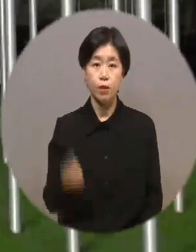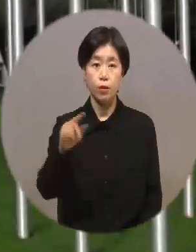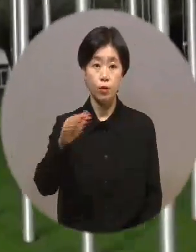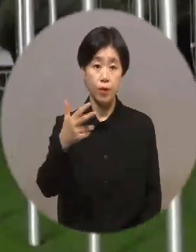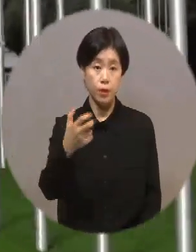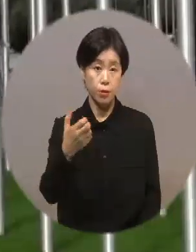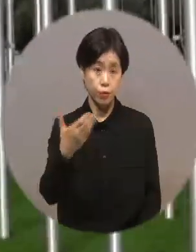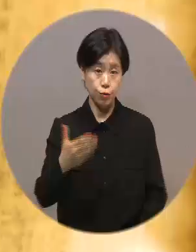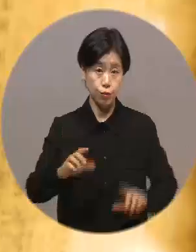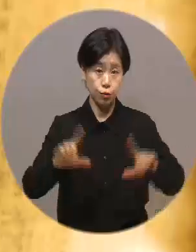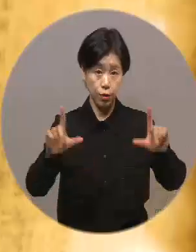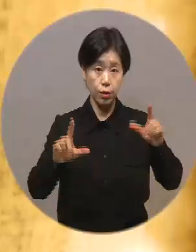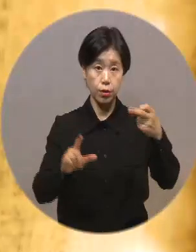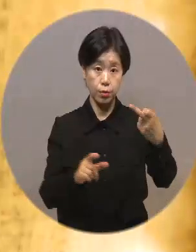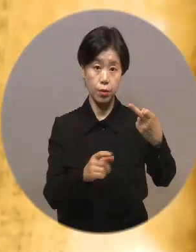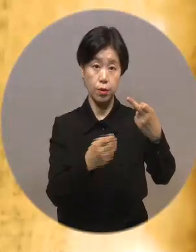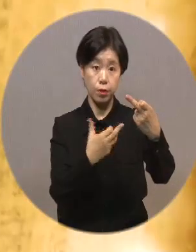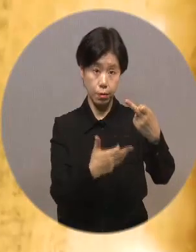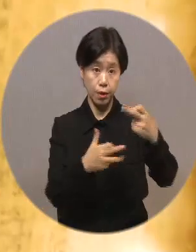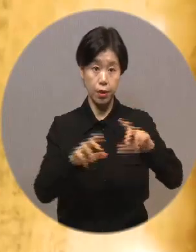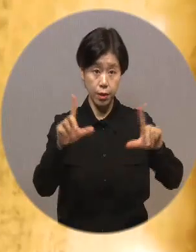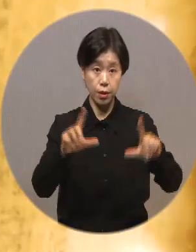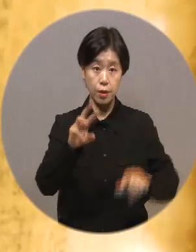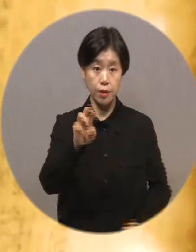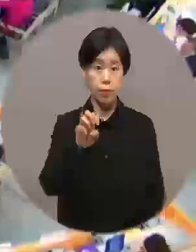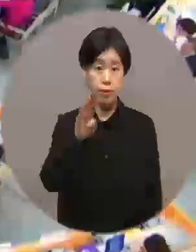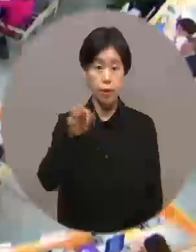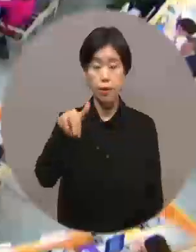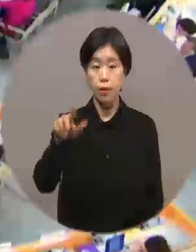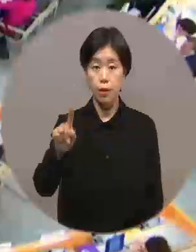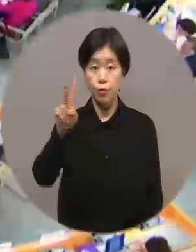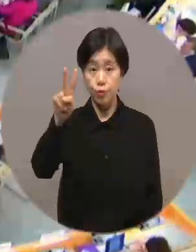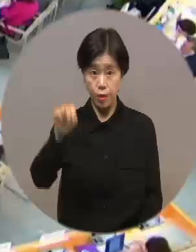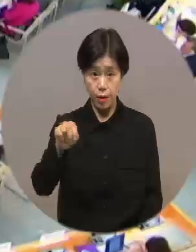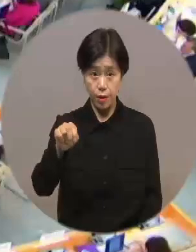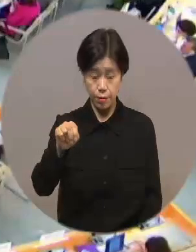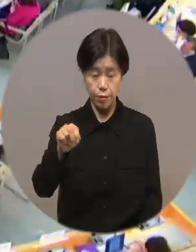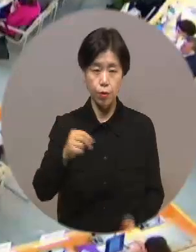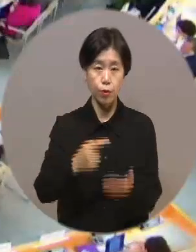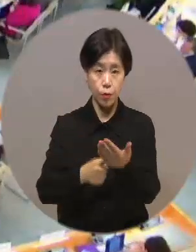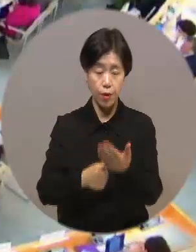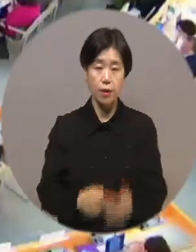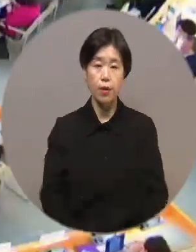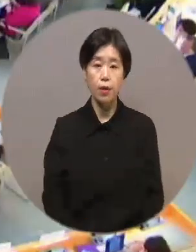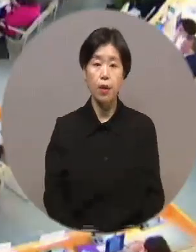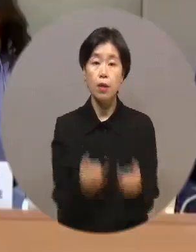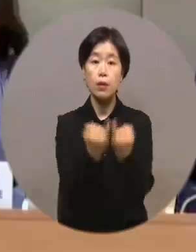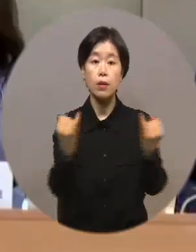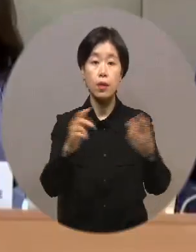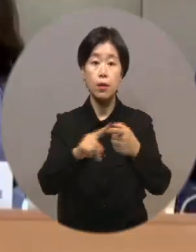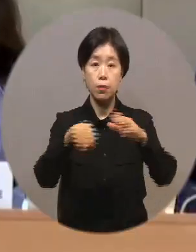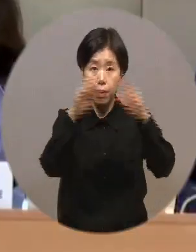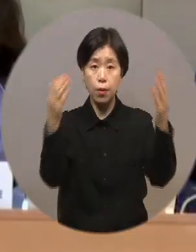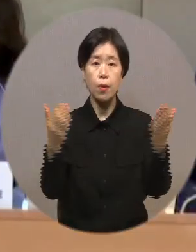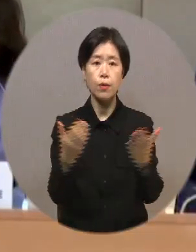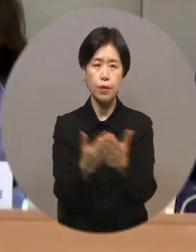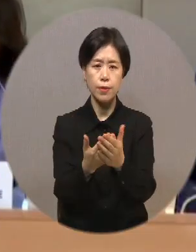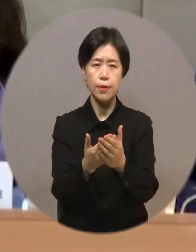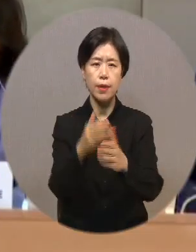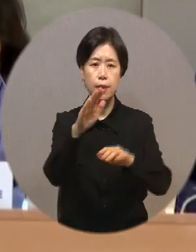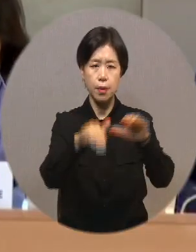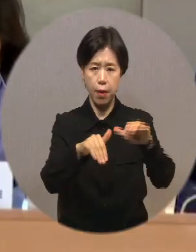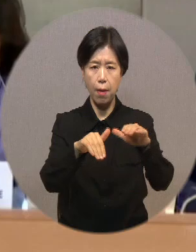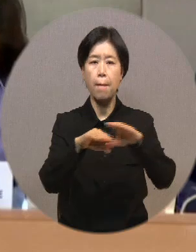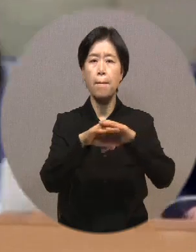1979년 12월 18일 제34차 유엔 총회. 여성에 대한 모든 형태의 차별 철폐에 관한 협약이